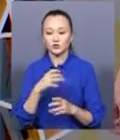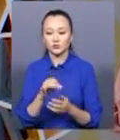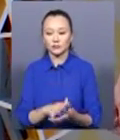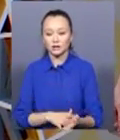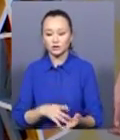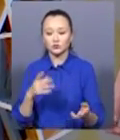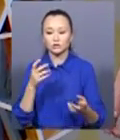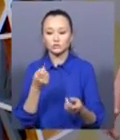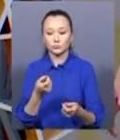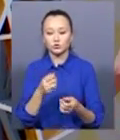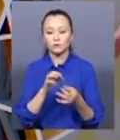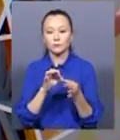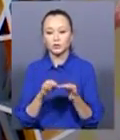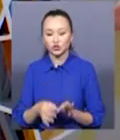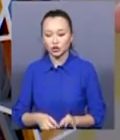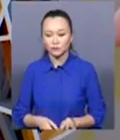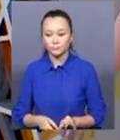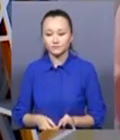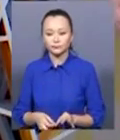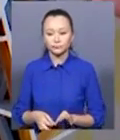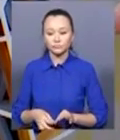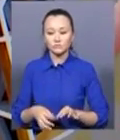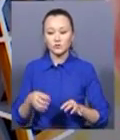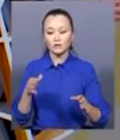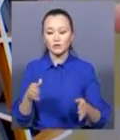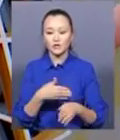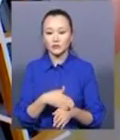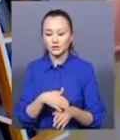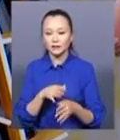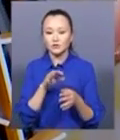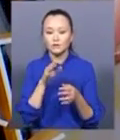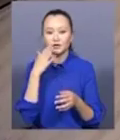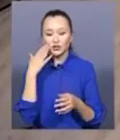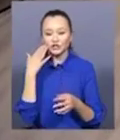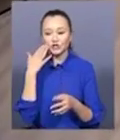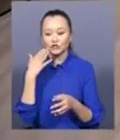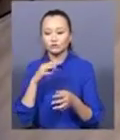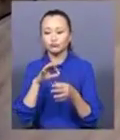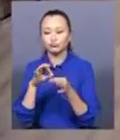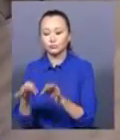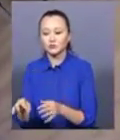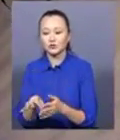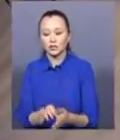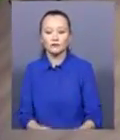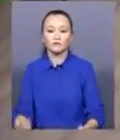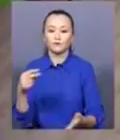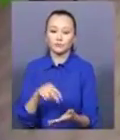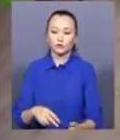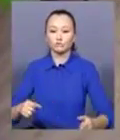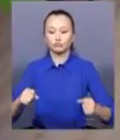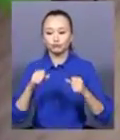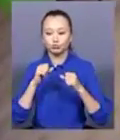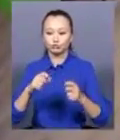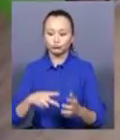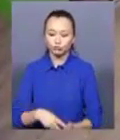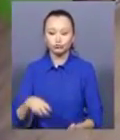дальше немножко посложнее, да? Ну, то есть полегче, потом сложнее? Конечно, то есть нельзя встать с постели, сразу начать